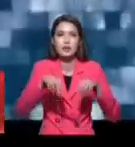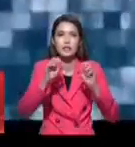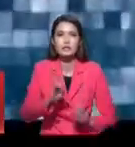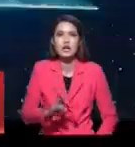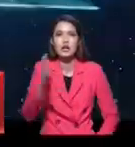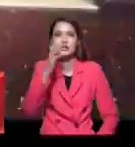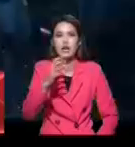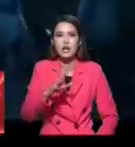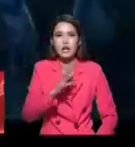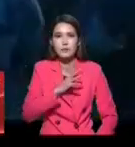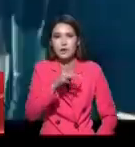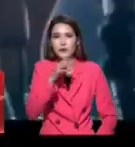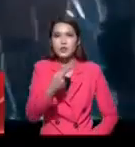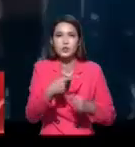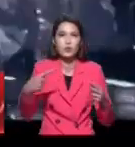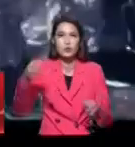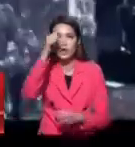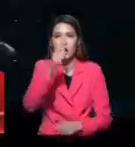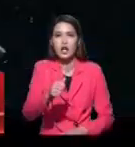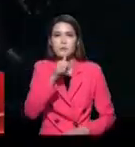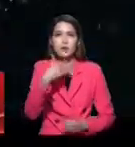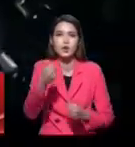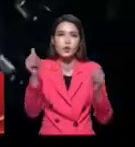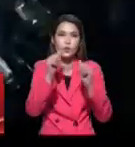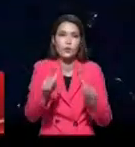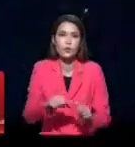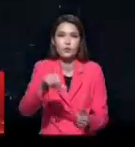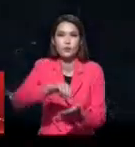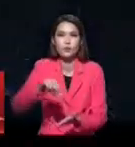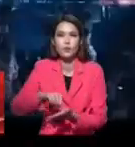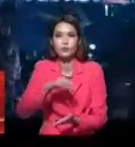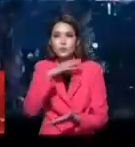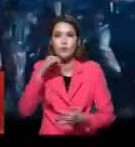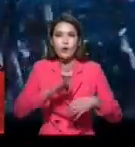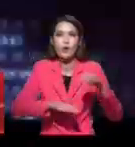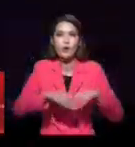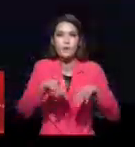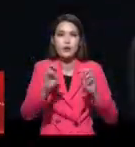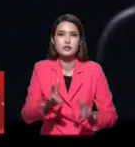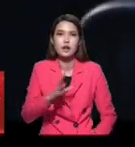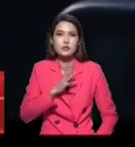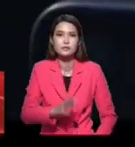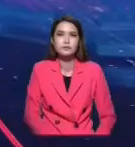специальный проект разрабатывался в течение нескольких месяцев. В его формировании участвовали сотни экспертов.